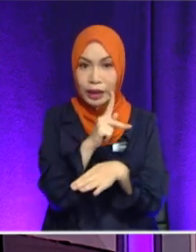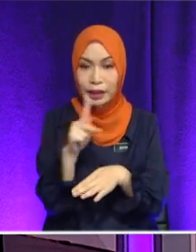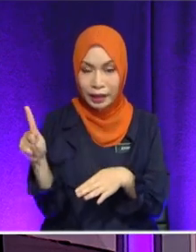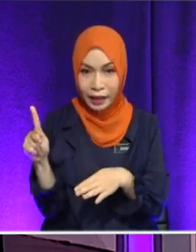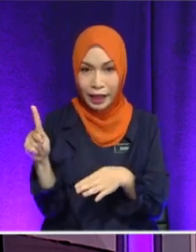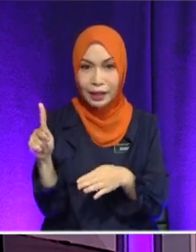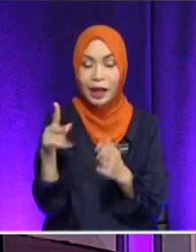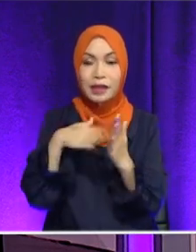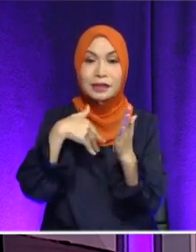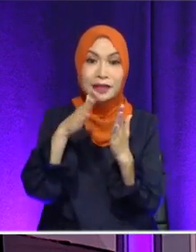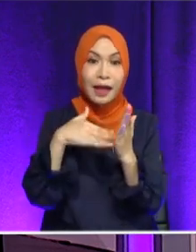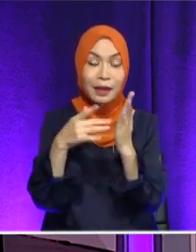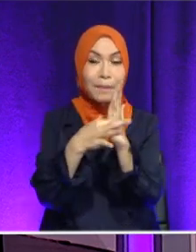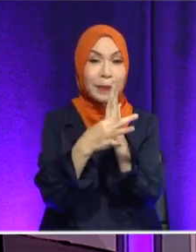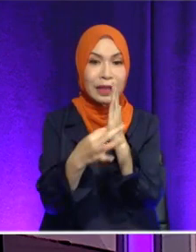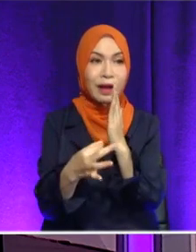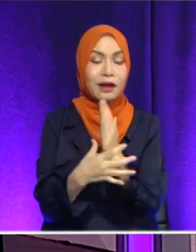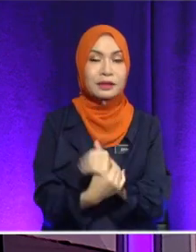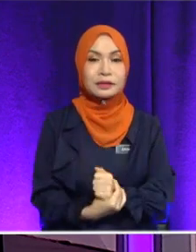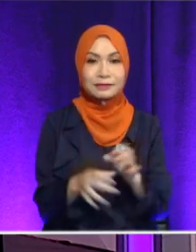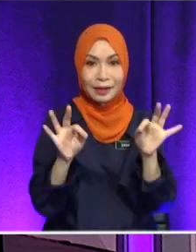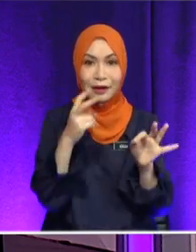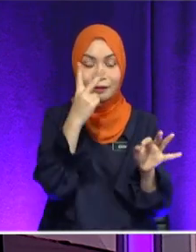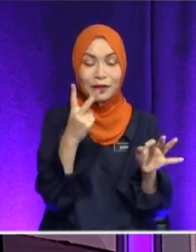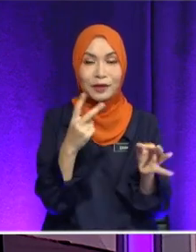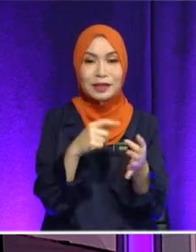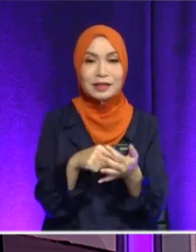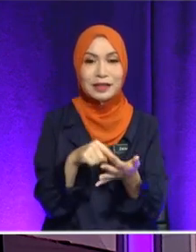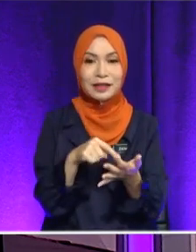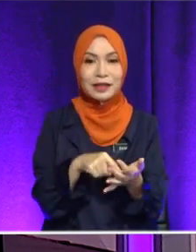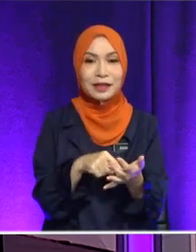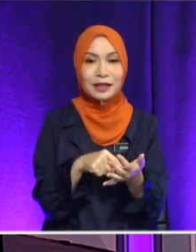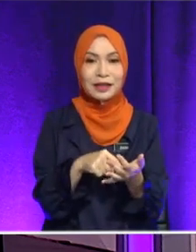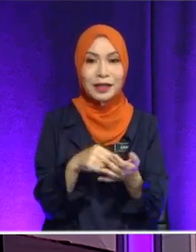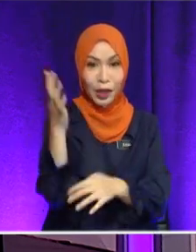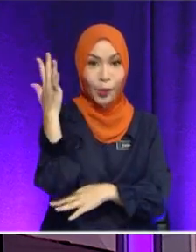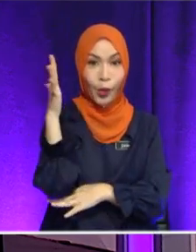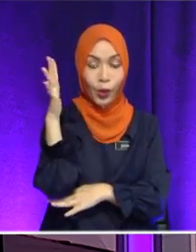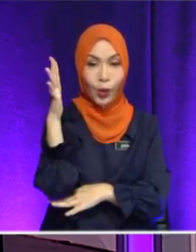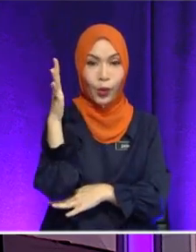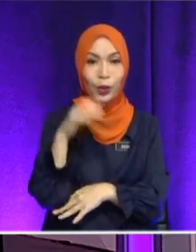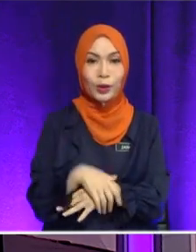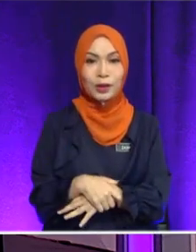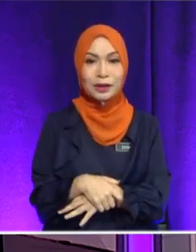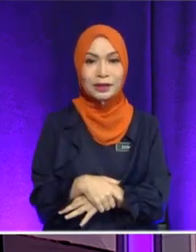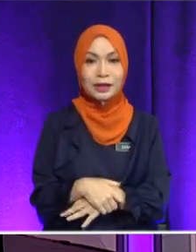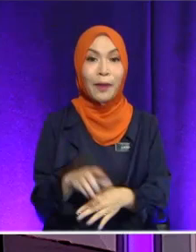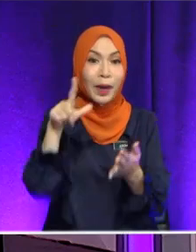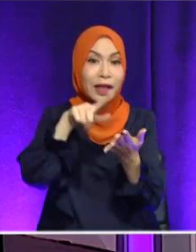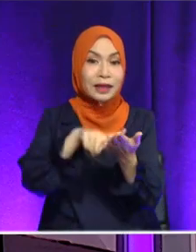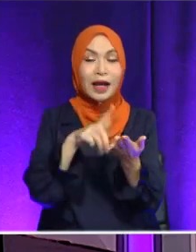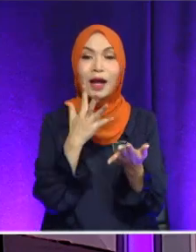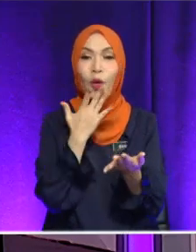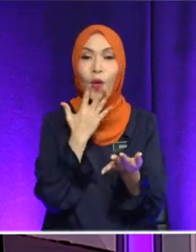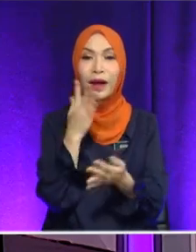menolak alam Oke contohnya kalau di sini batang pokok nih batang pokok ini meletakkan warna